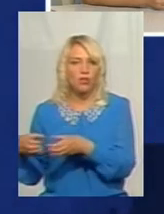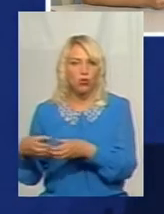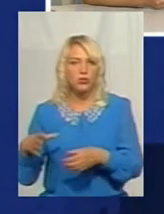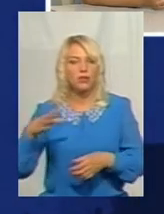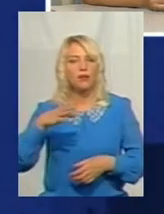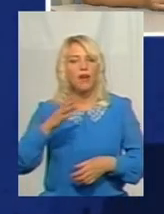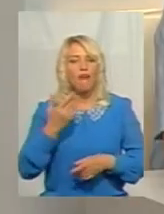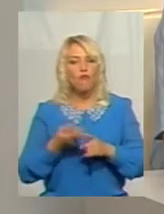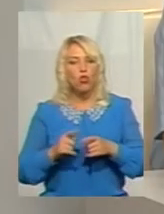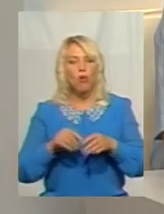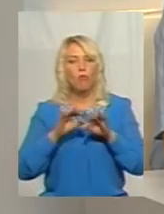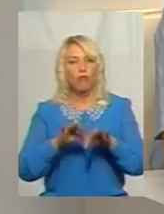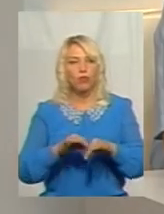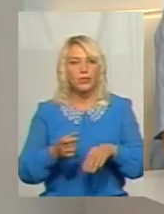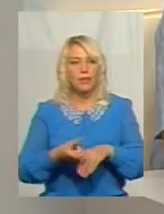проводиться більш